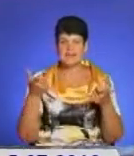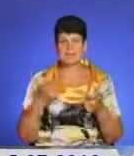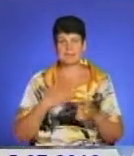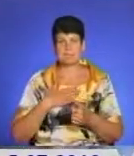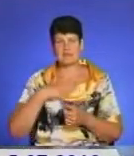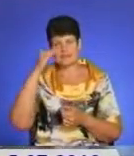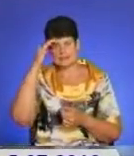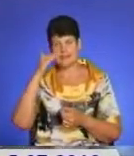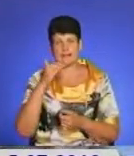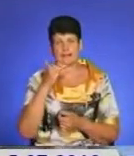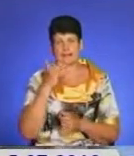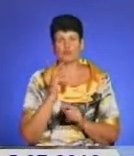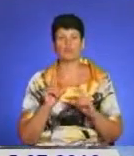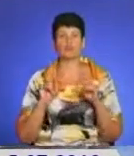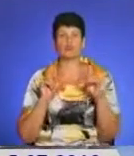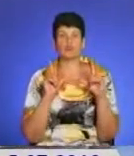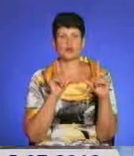був поїхав